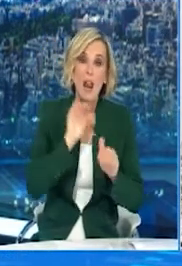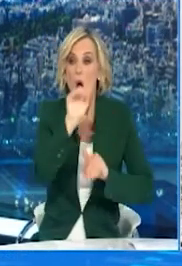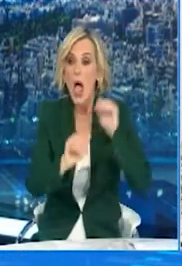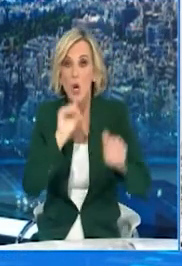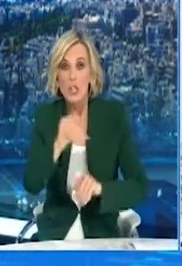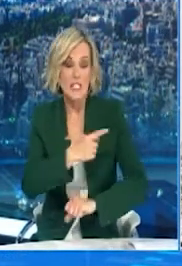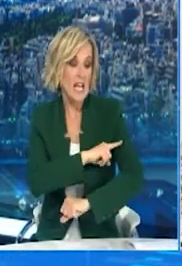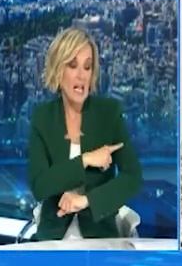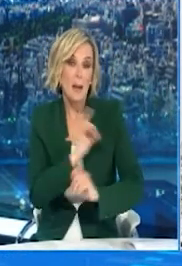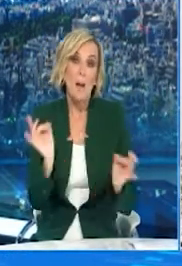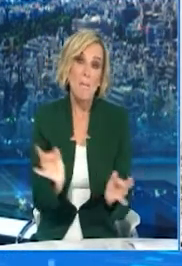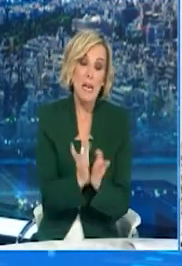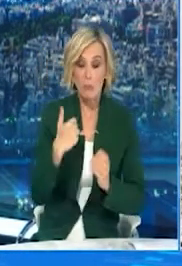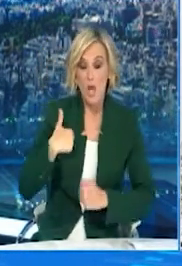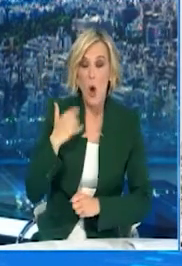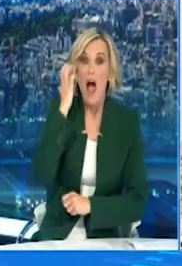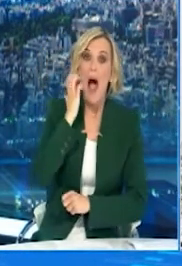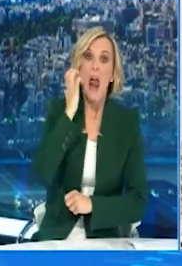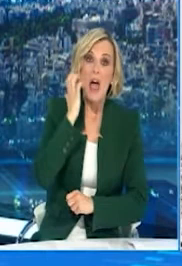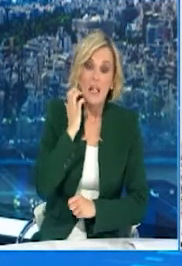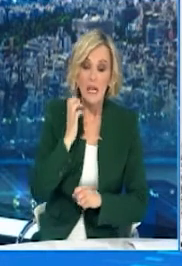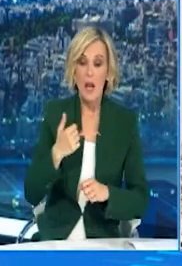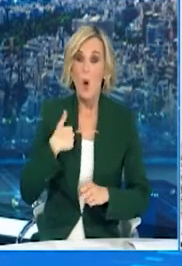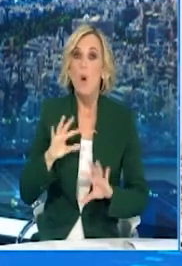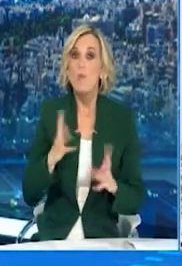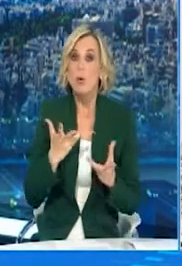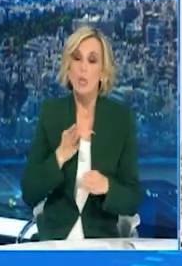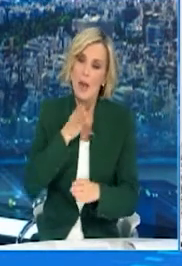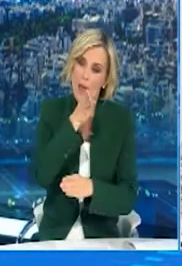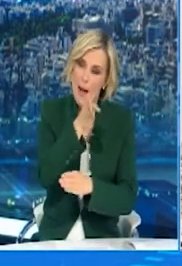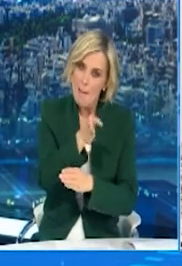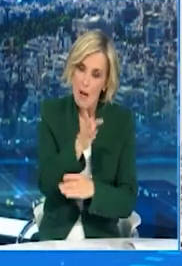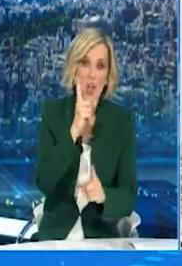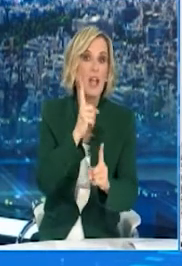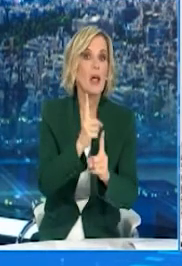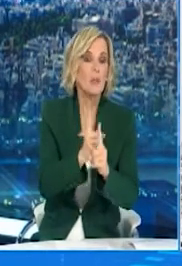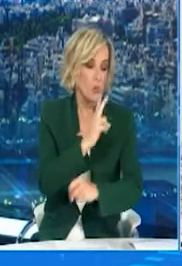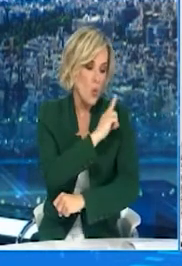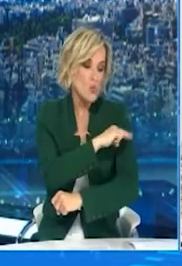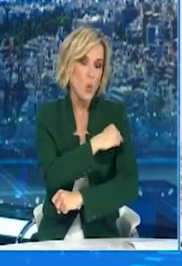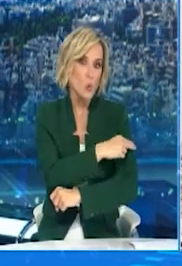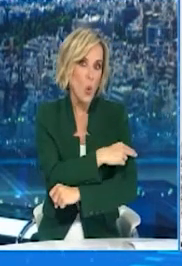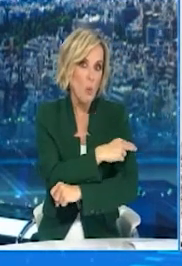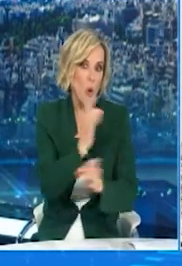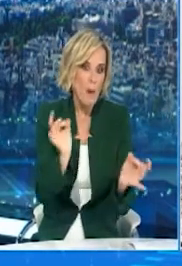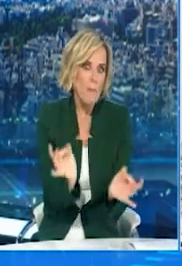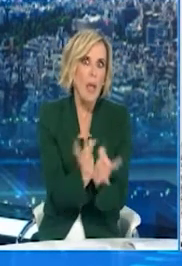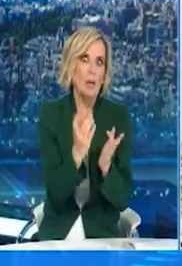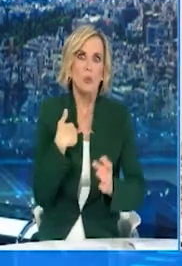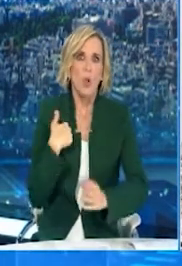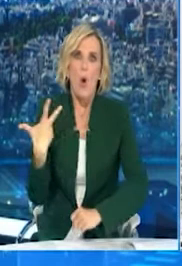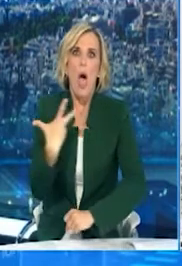απλές αλλεργίες για να εμβολιαστούν σε ειδικά εμβολιαστικά κέντρα